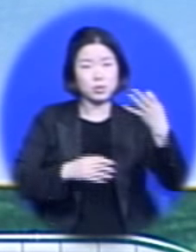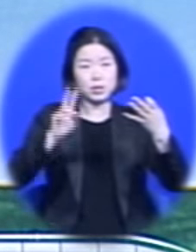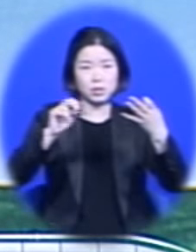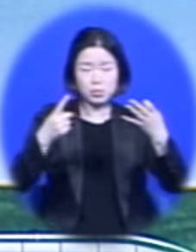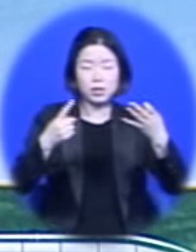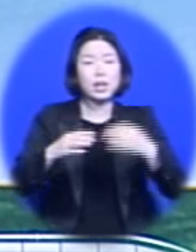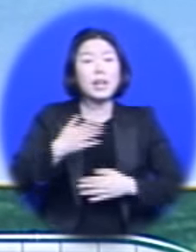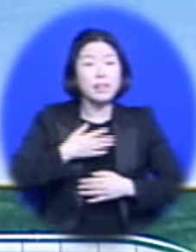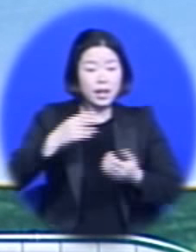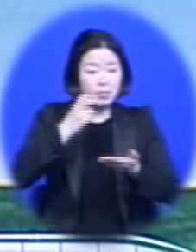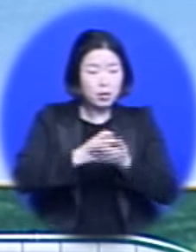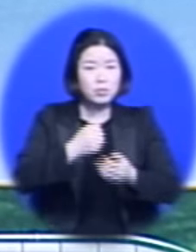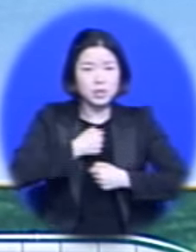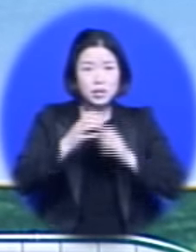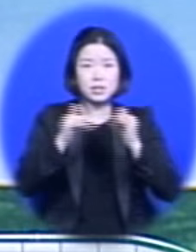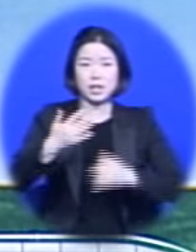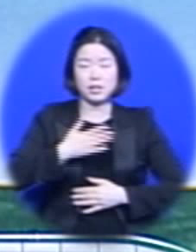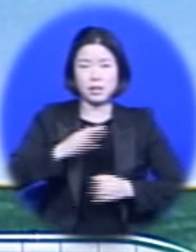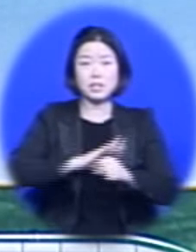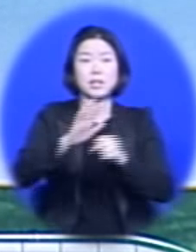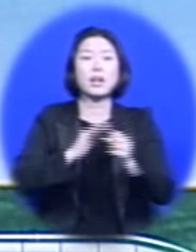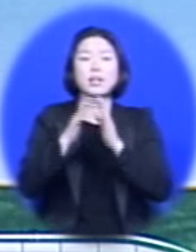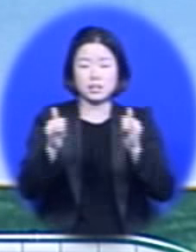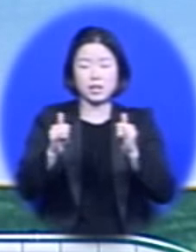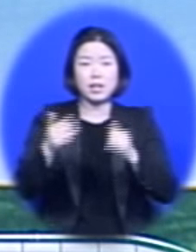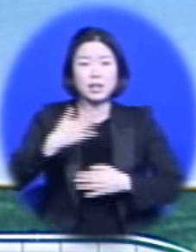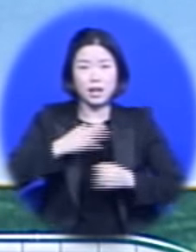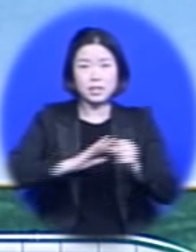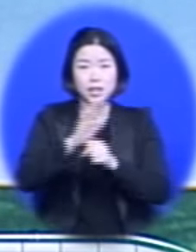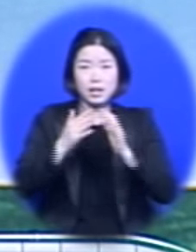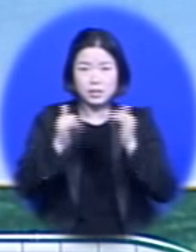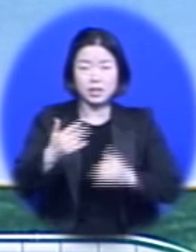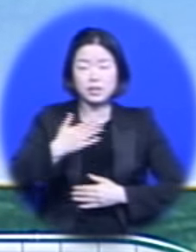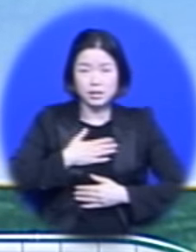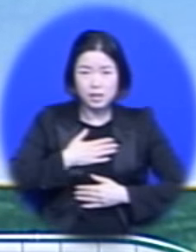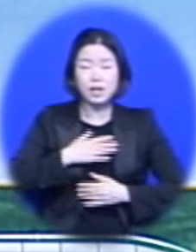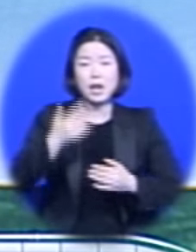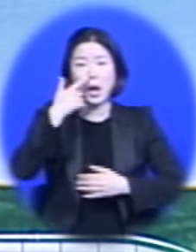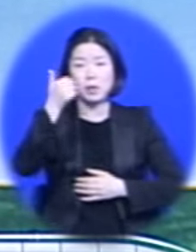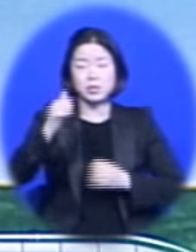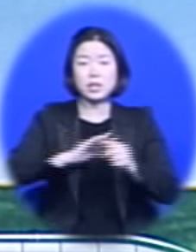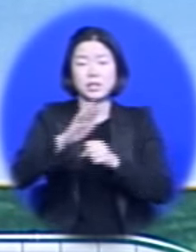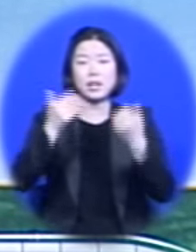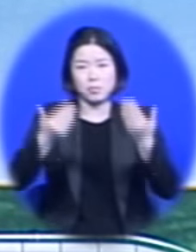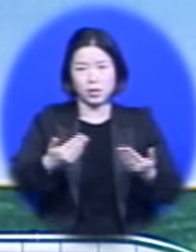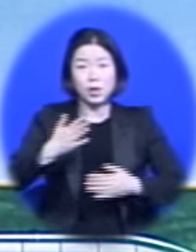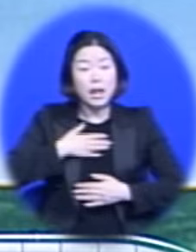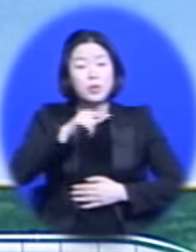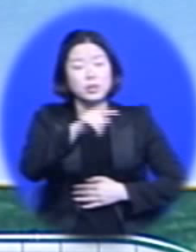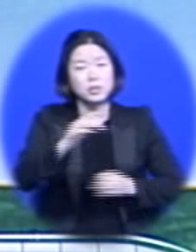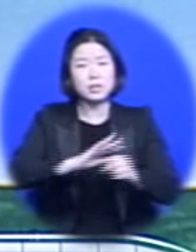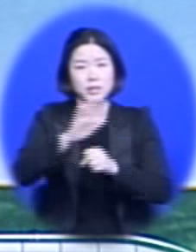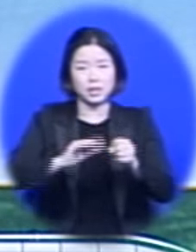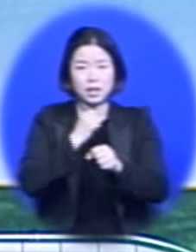계명을 지키는 자라야 나를 사랑하는 자니 나를 사랑하는 자는 내 아버지께 사랑을 받을 것이요 나도 그를